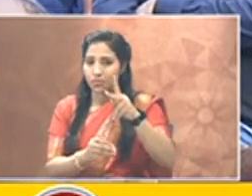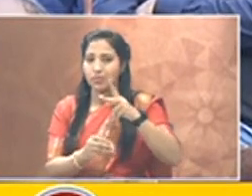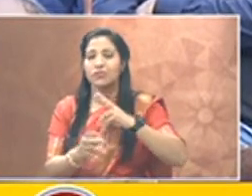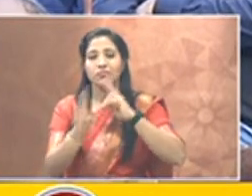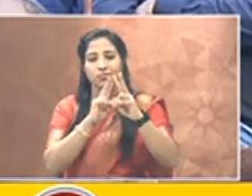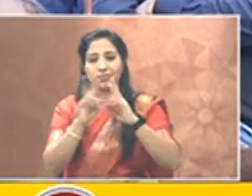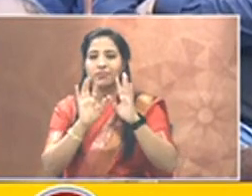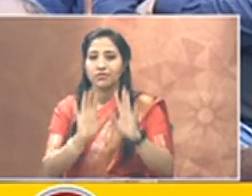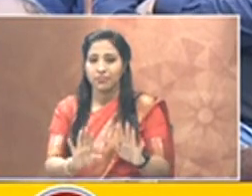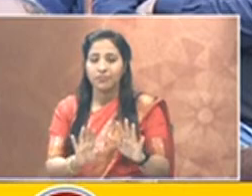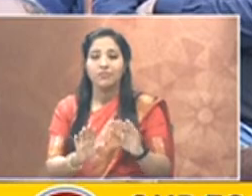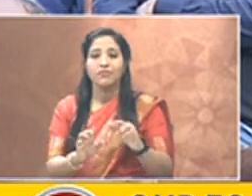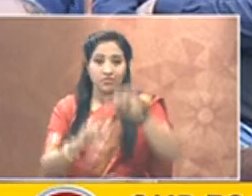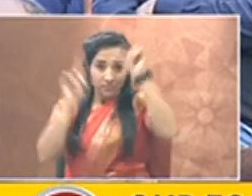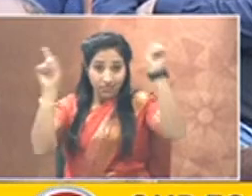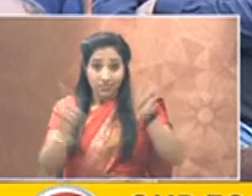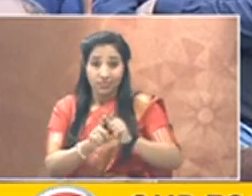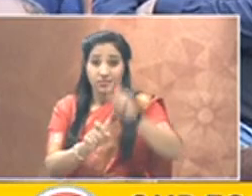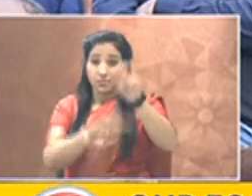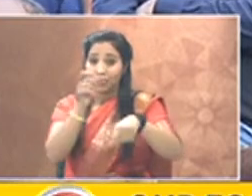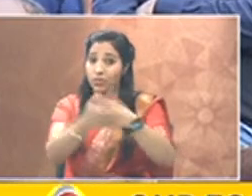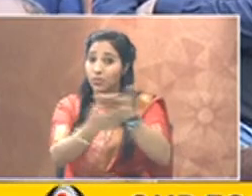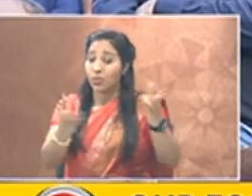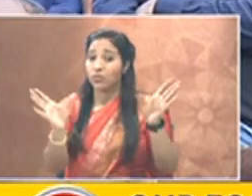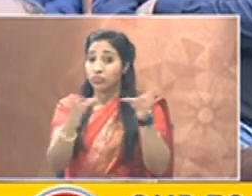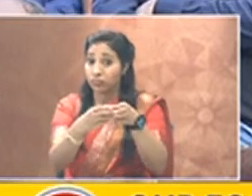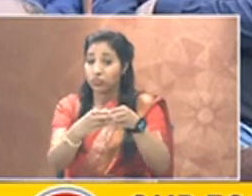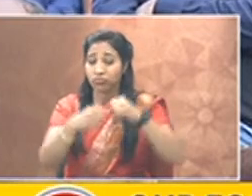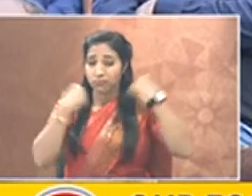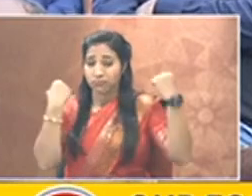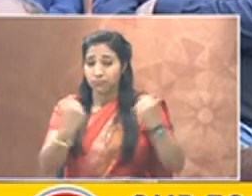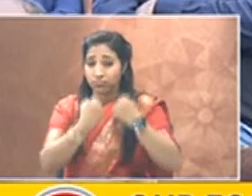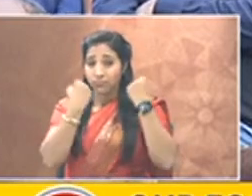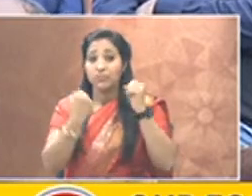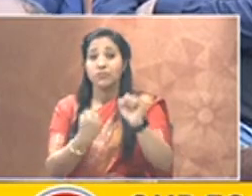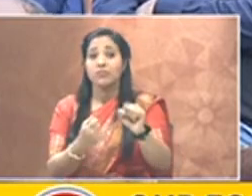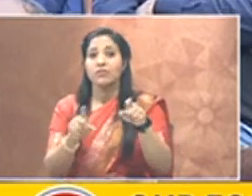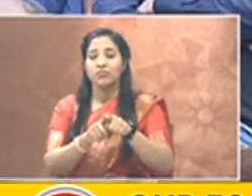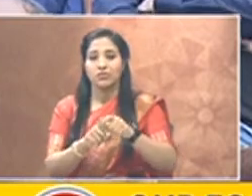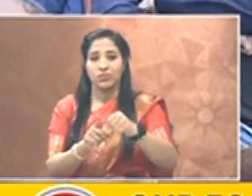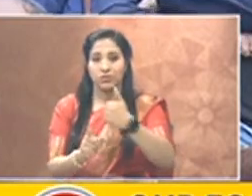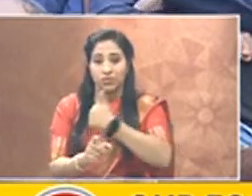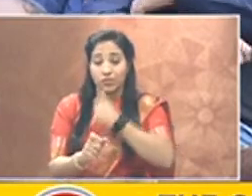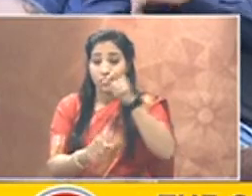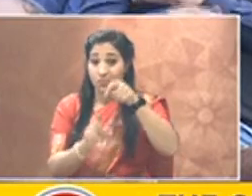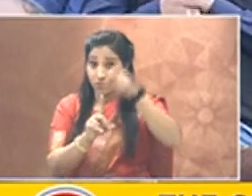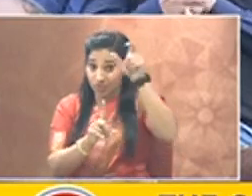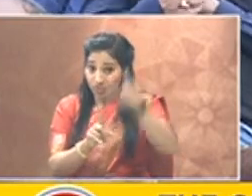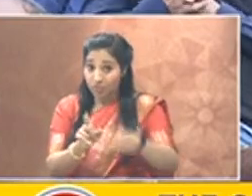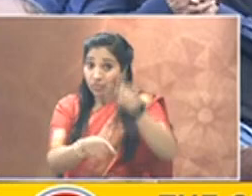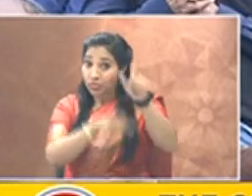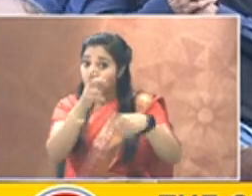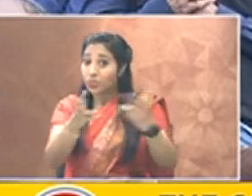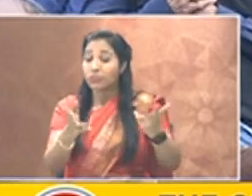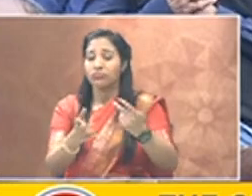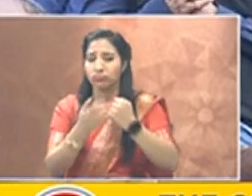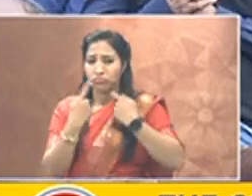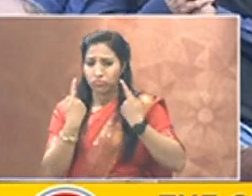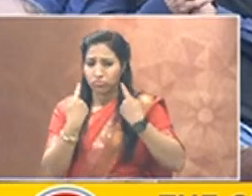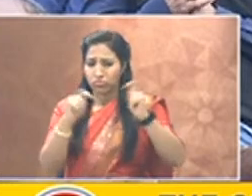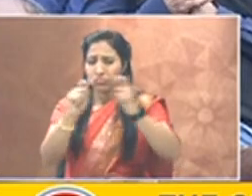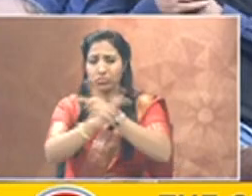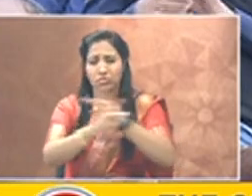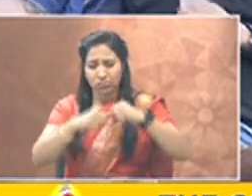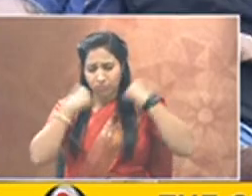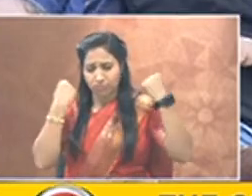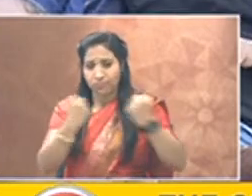बात होगी। देश के लोगों के सामूहिक प्रयासों से, व्यक्तिगत प्रयासों से कैसे देश